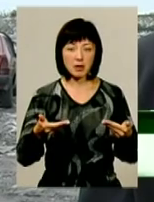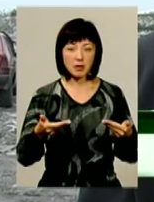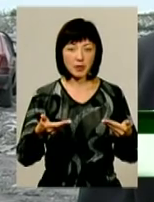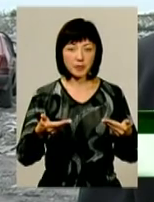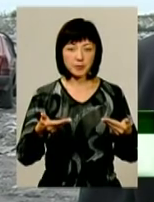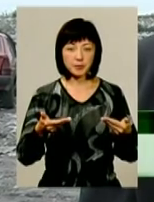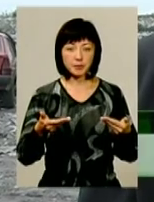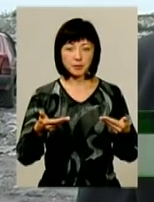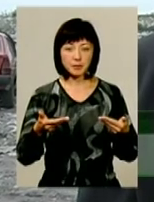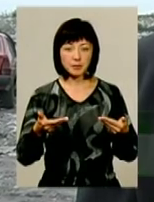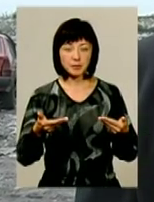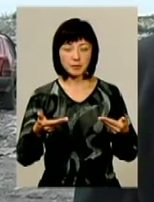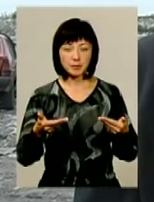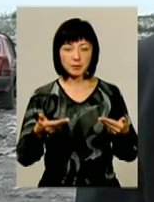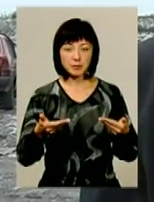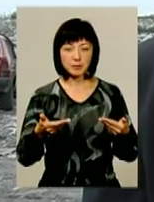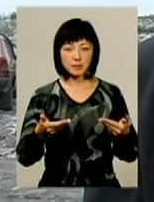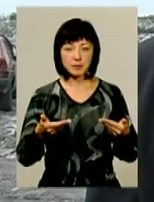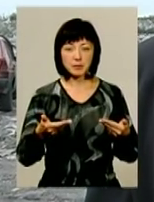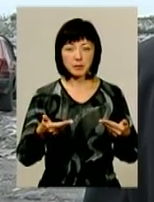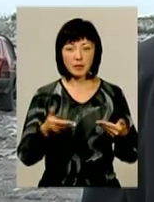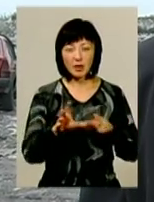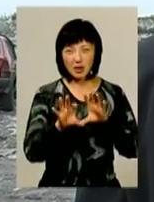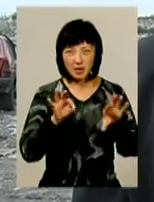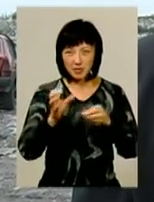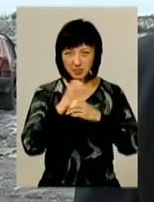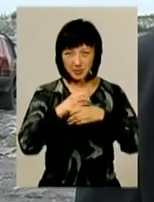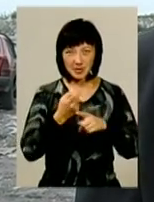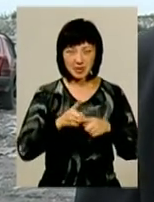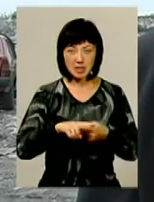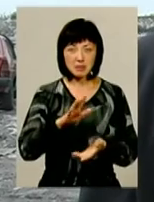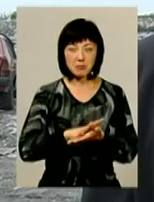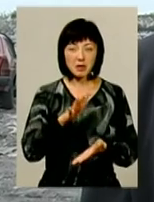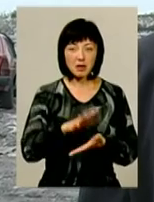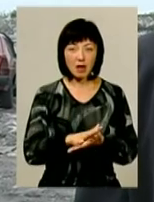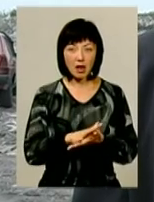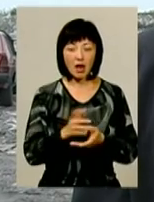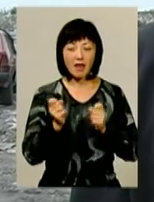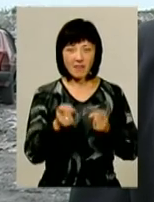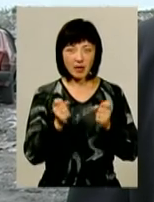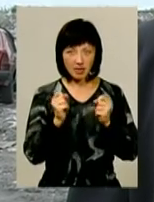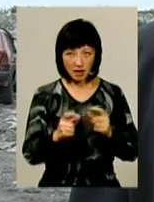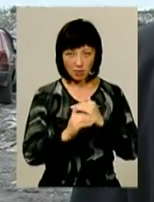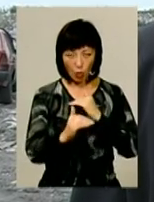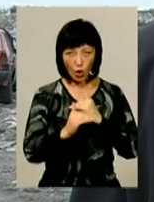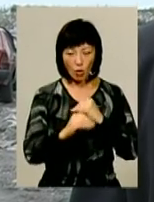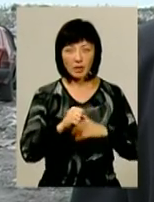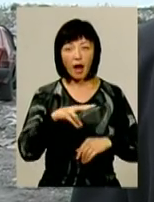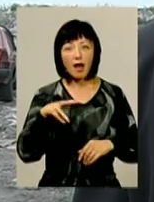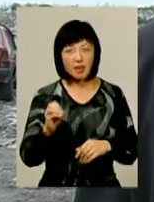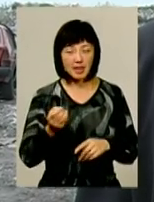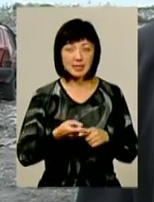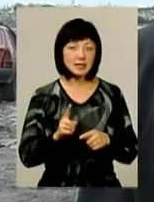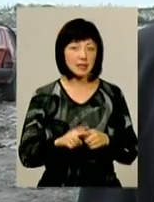беруть будемо казати, морфологічний склад того сміття, яке вивозиться на полігон. Але